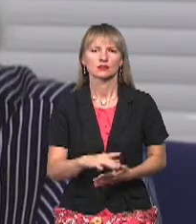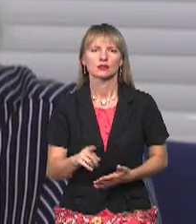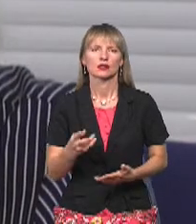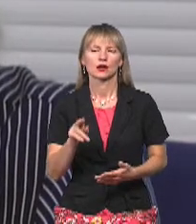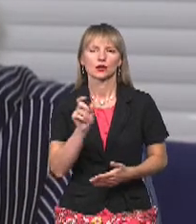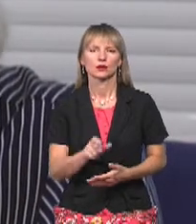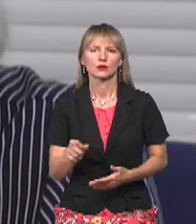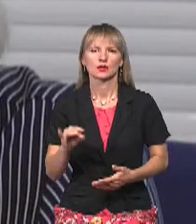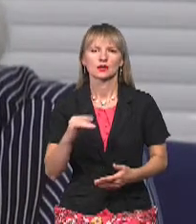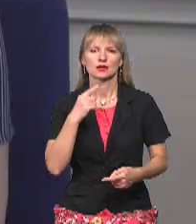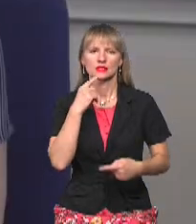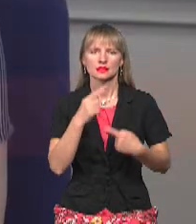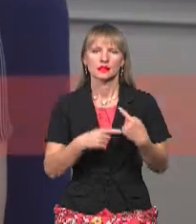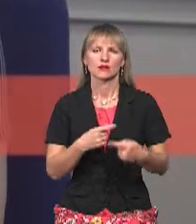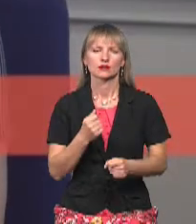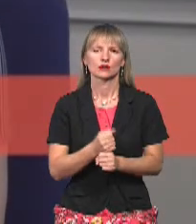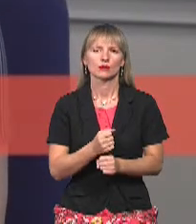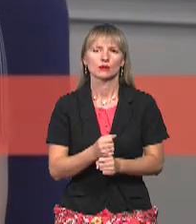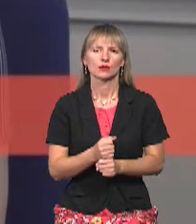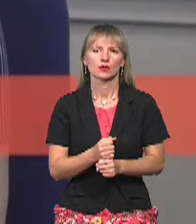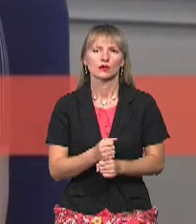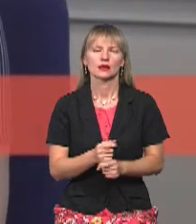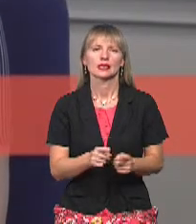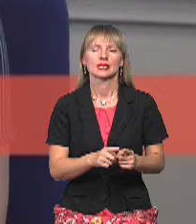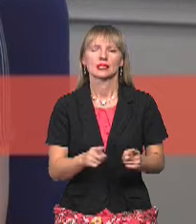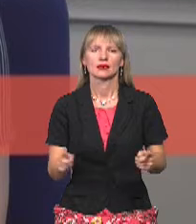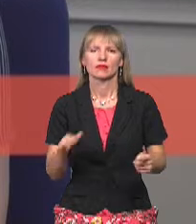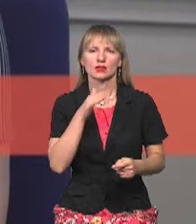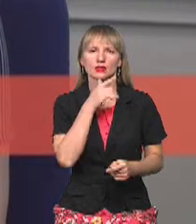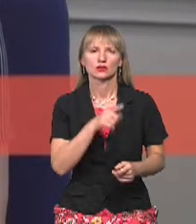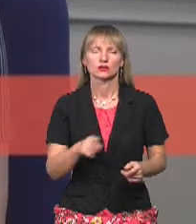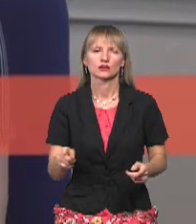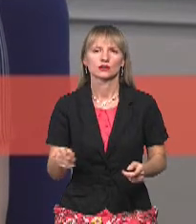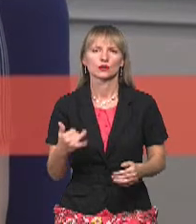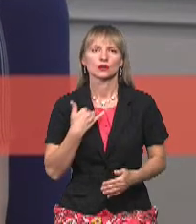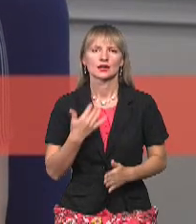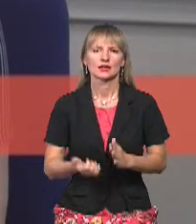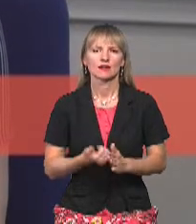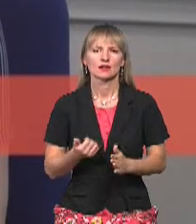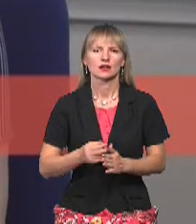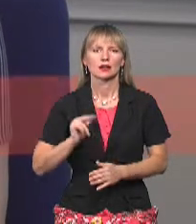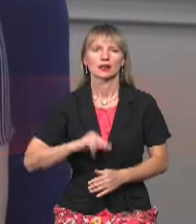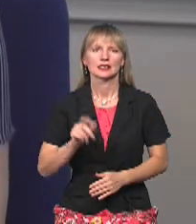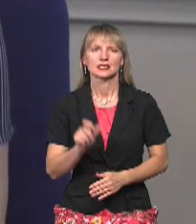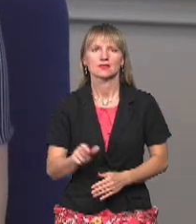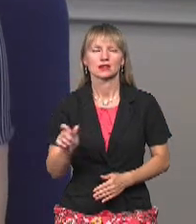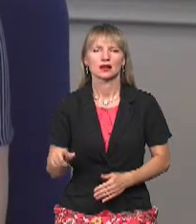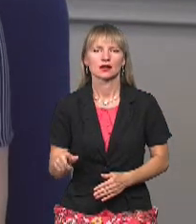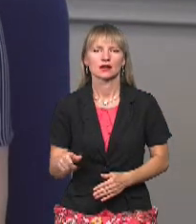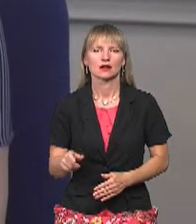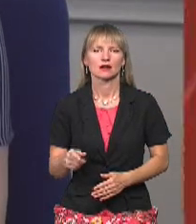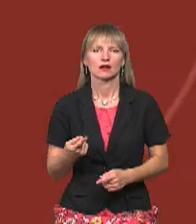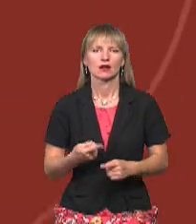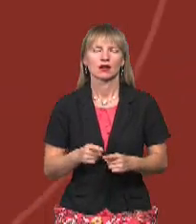людей і все задля людей. Вже доволі тривалий час у нас не вистачає працівників, це